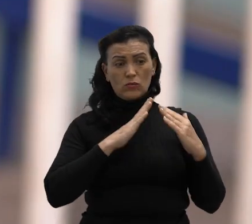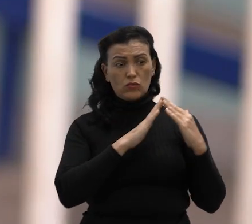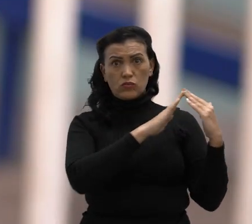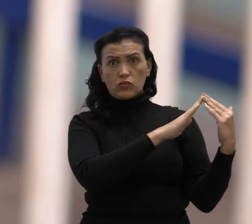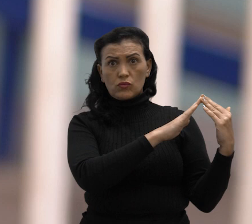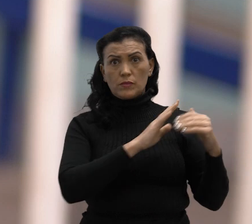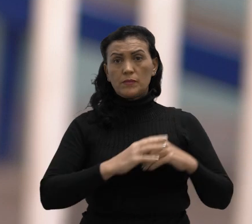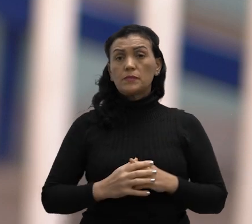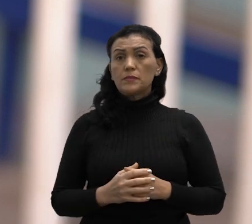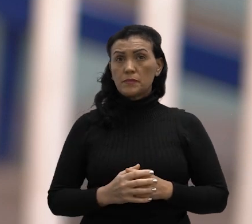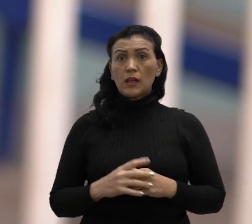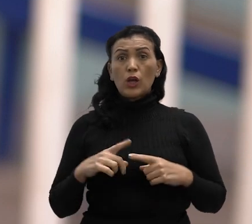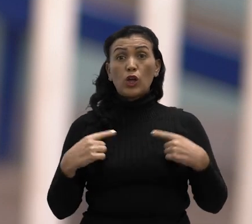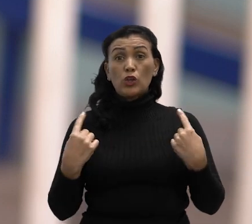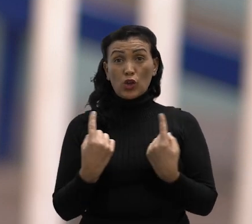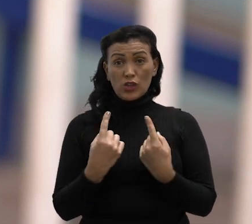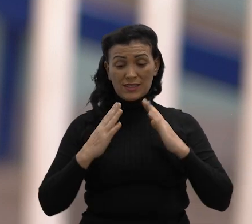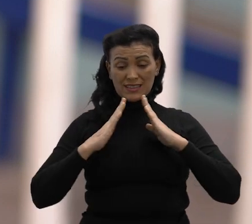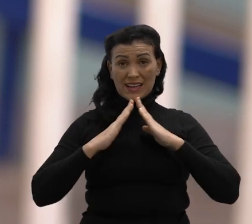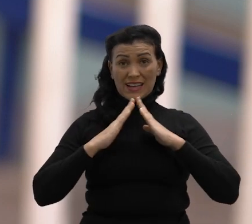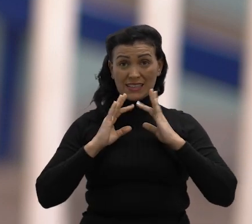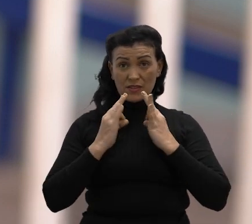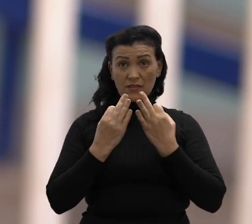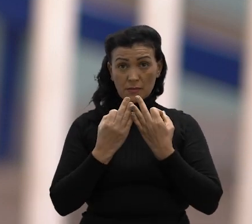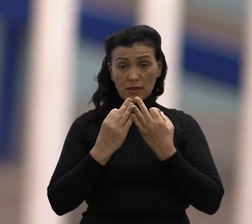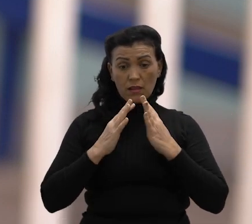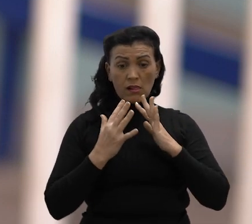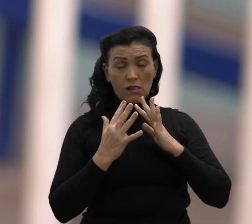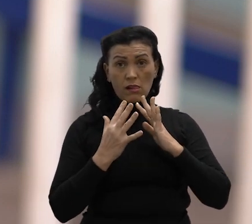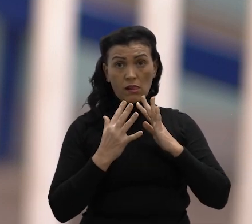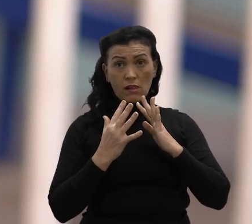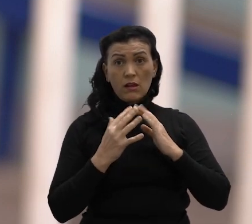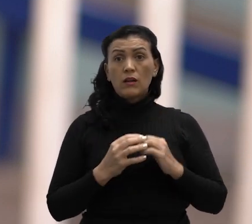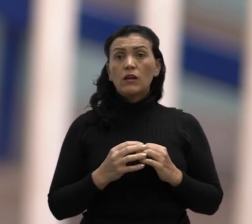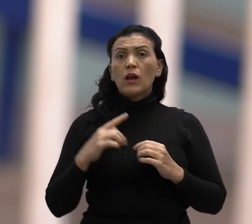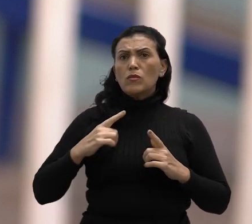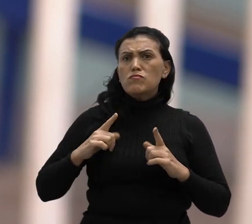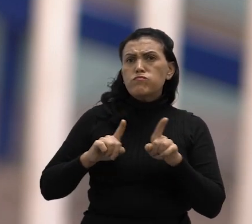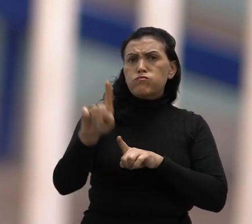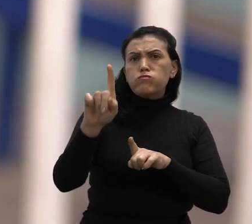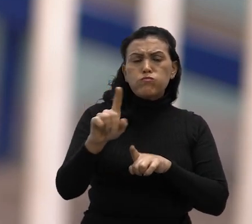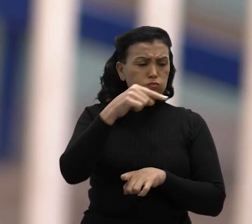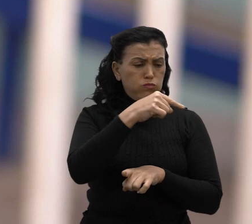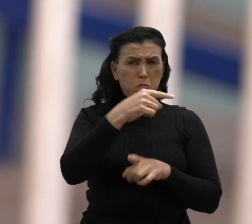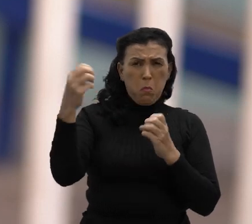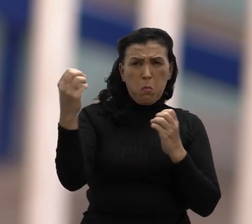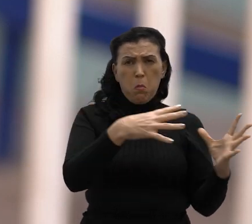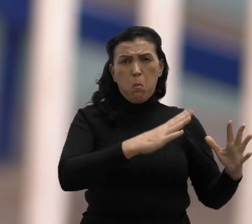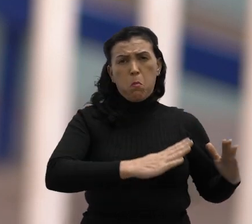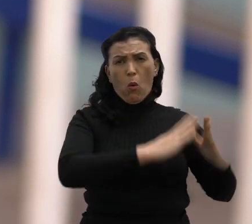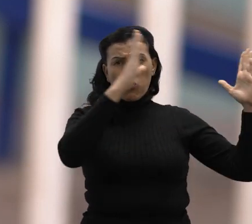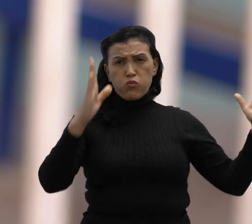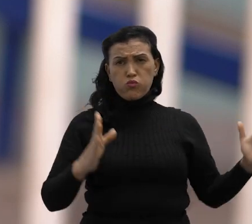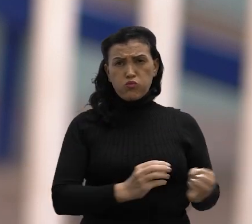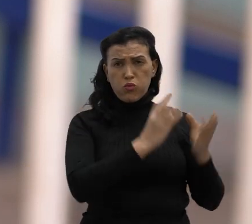لعقبالنا، قصفوها واكيد تضرر بيتنا. يعني يوم وقت ما قصفوا هذا البيت انا